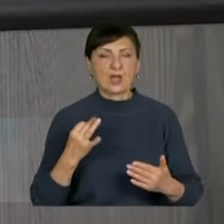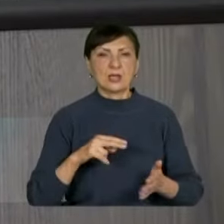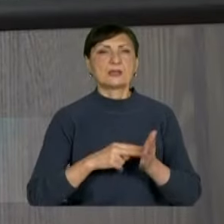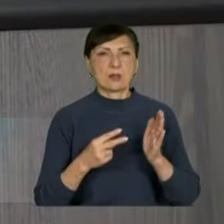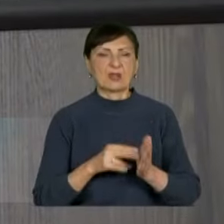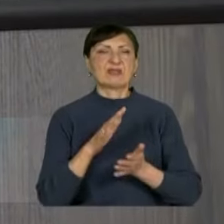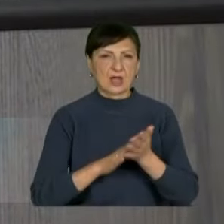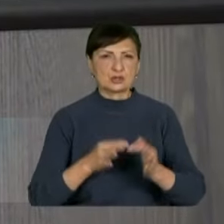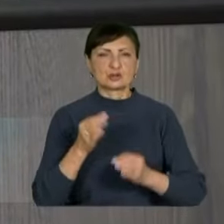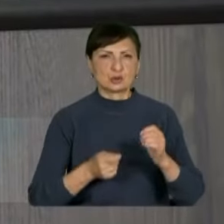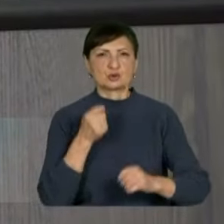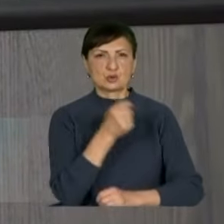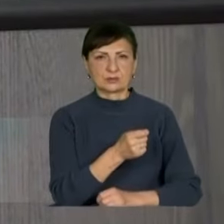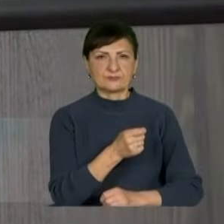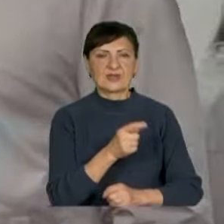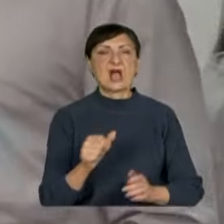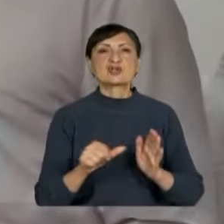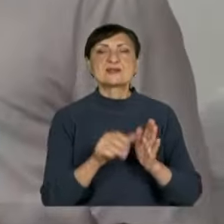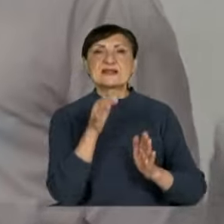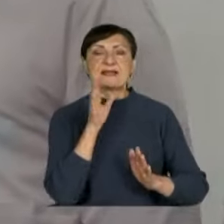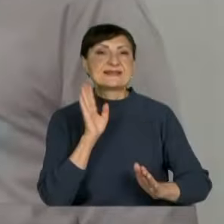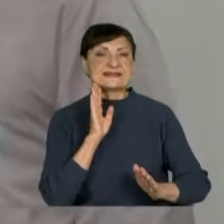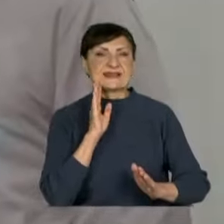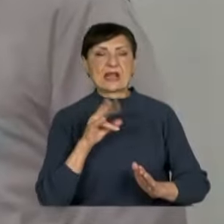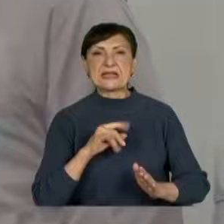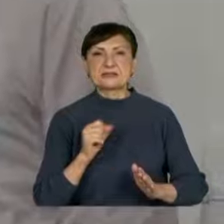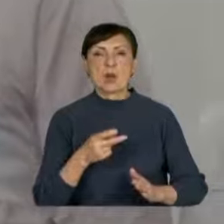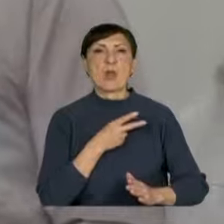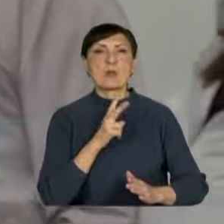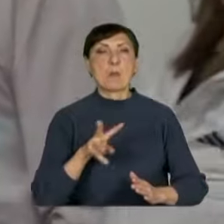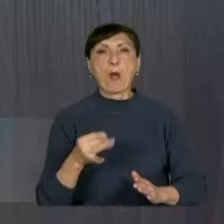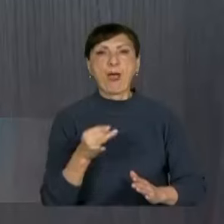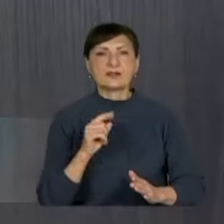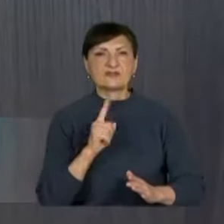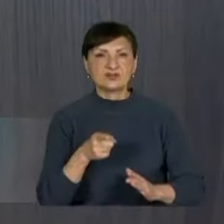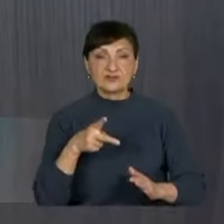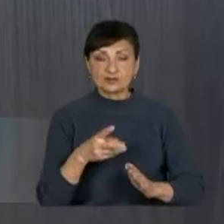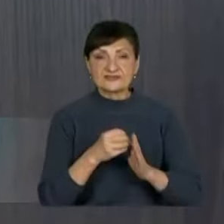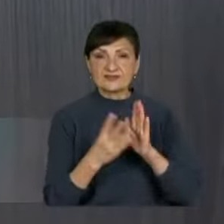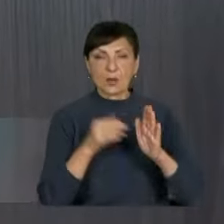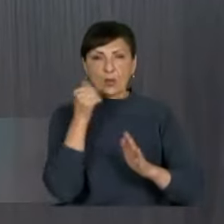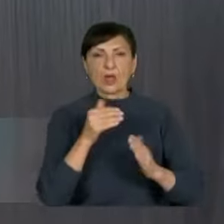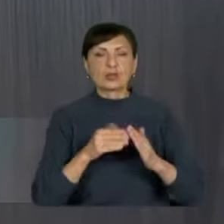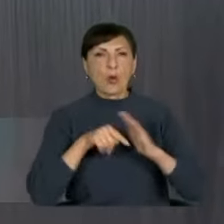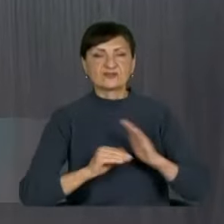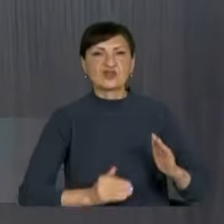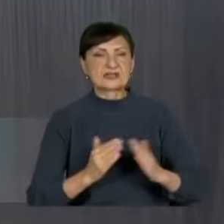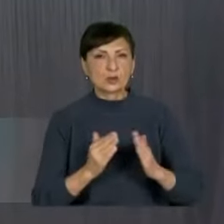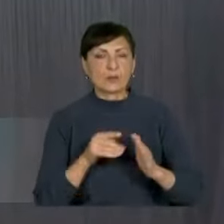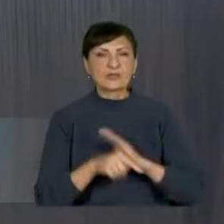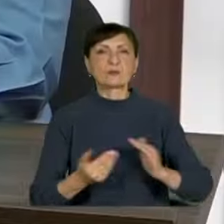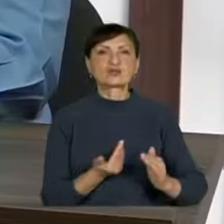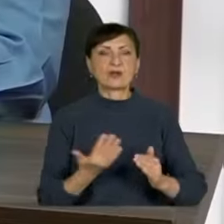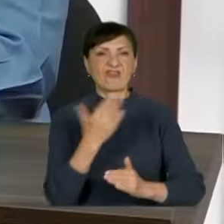намерен обжаловать его. Отмечу, что 6-летняя Лиза Пылаева умерла в мае 2019 года во дворе частного дома, в котором жили